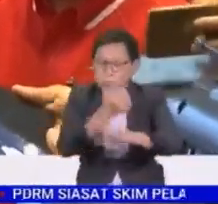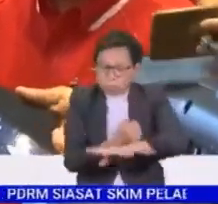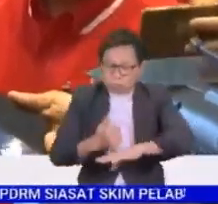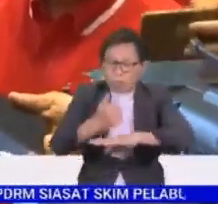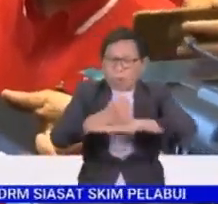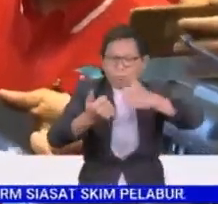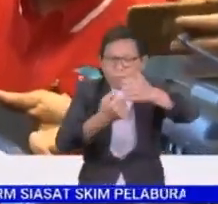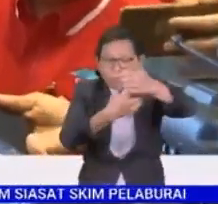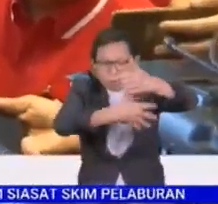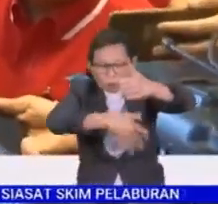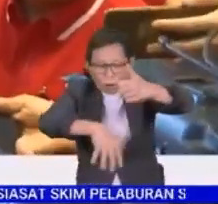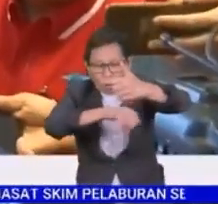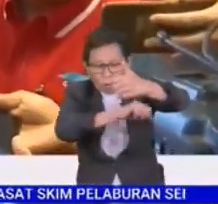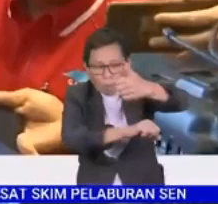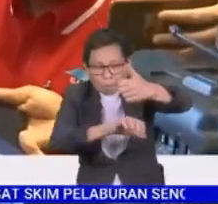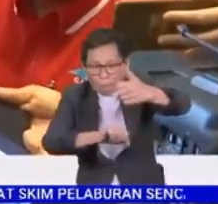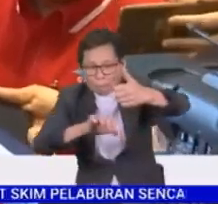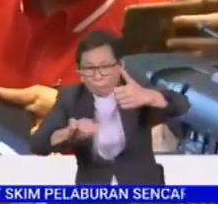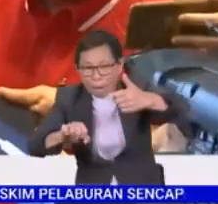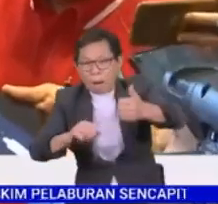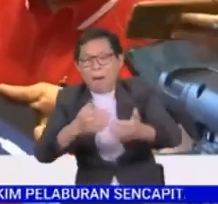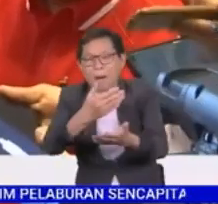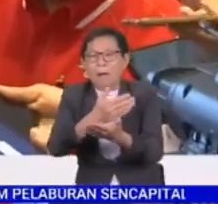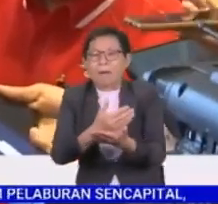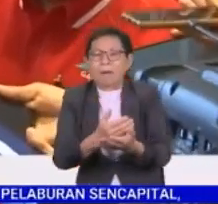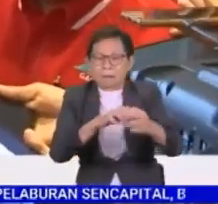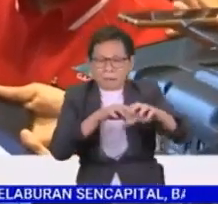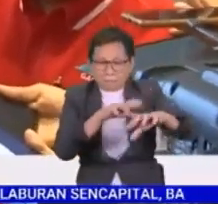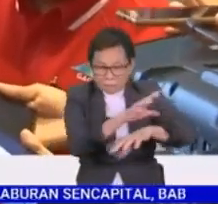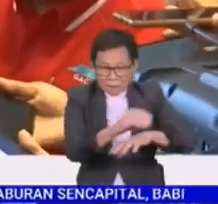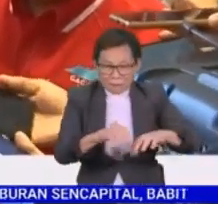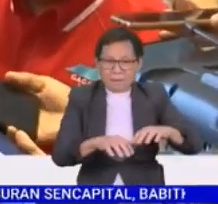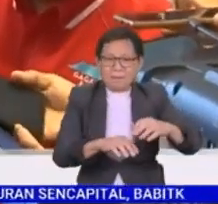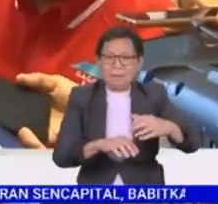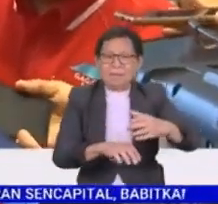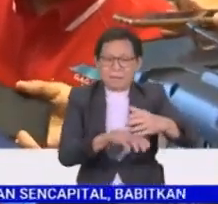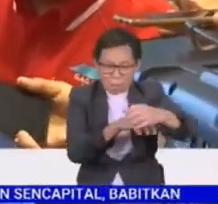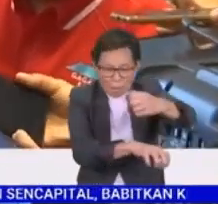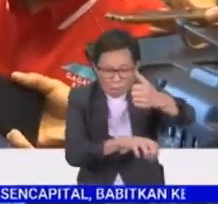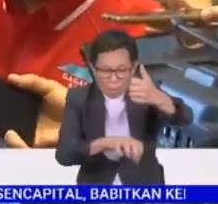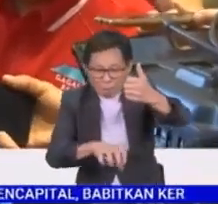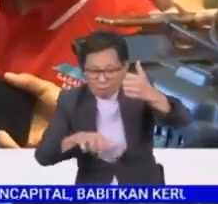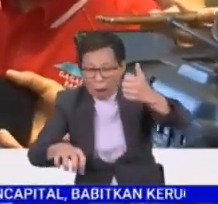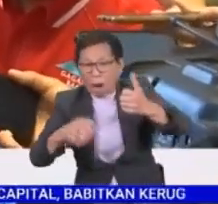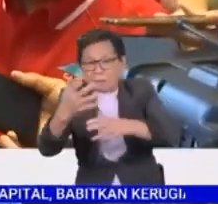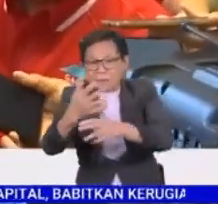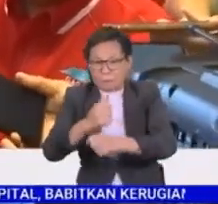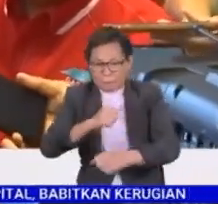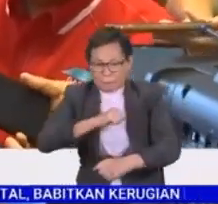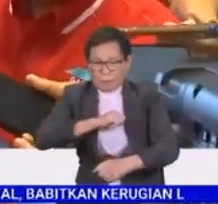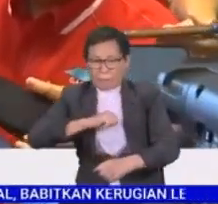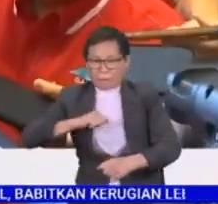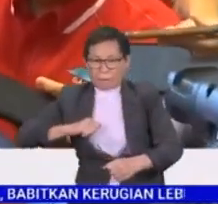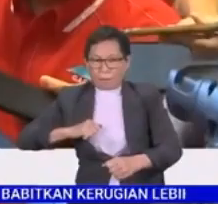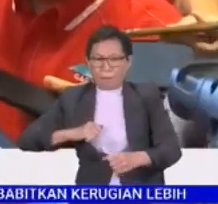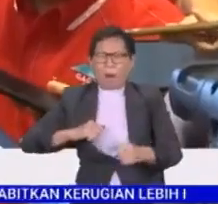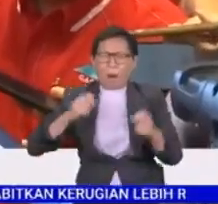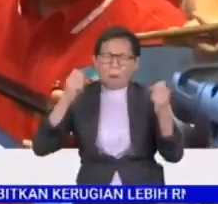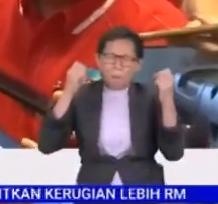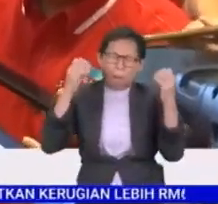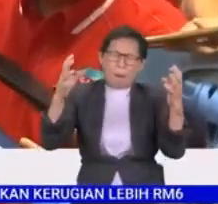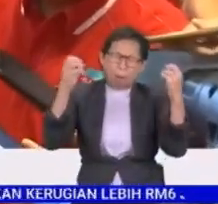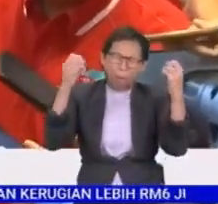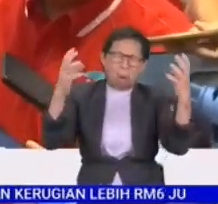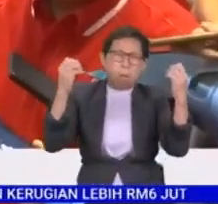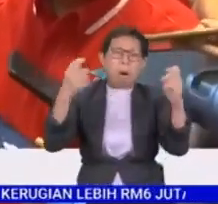chaungan bagian-bagian dan juga untuk ke dapatkan keahlian seramai